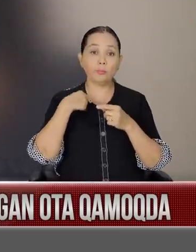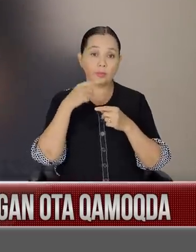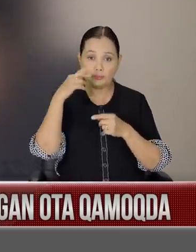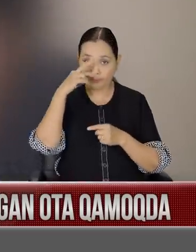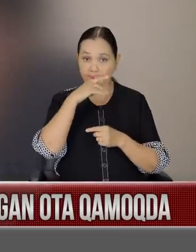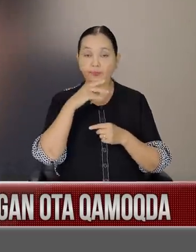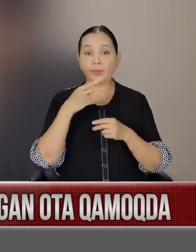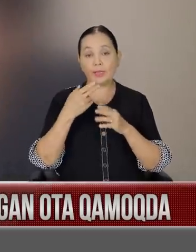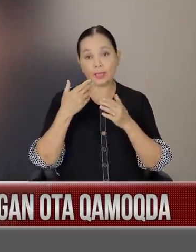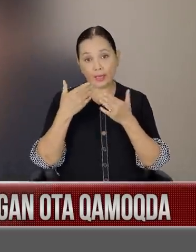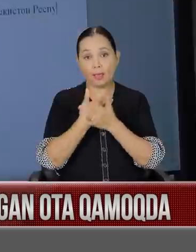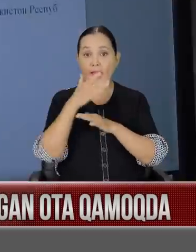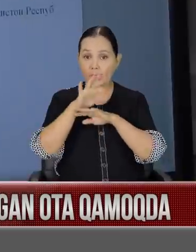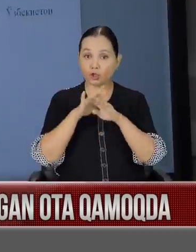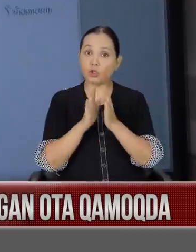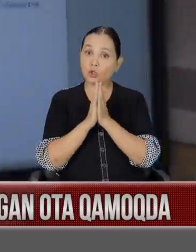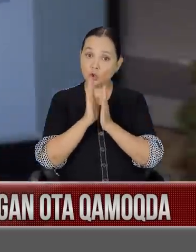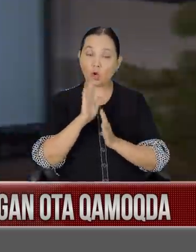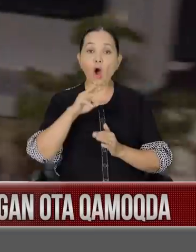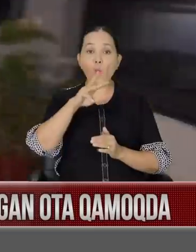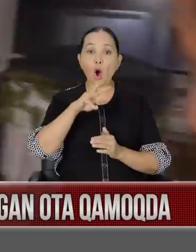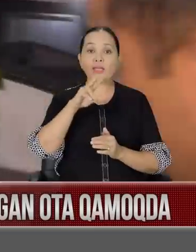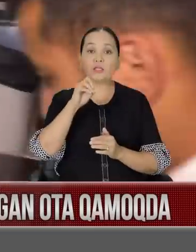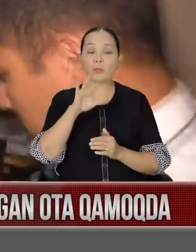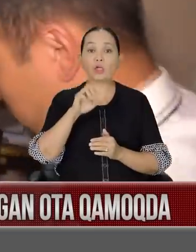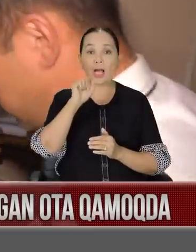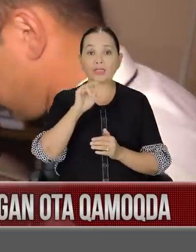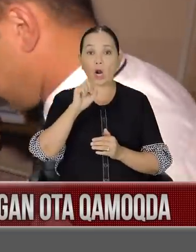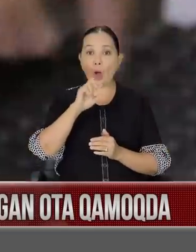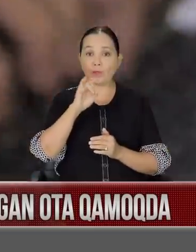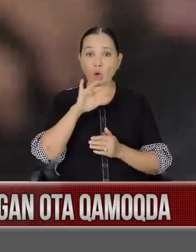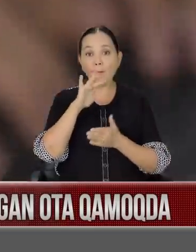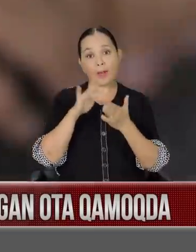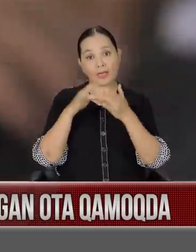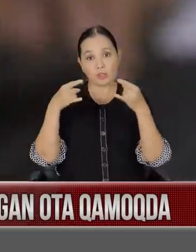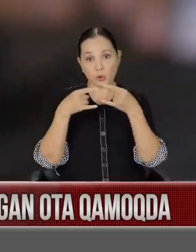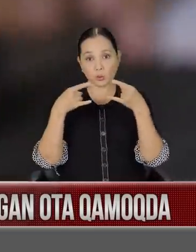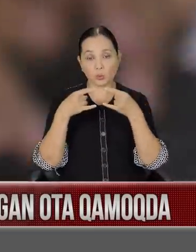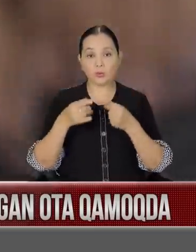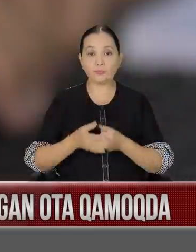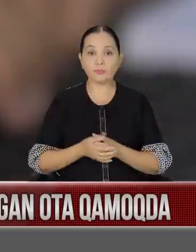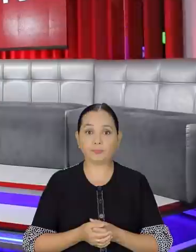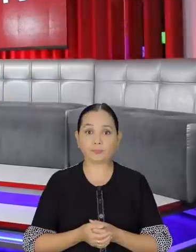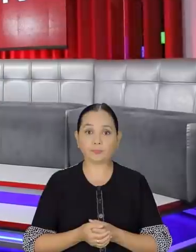qo'ydim. Yana ham kechirishlarini so'rayman. Muqaddas Panchiyeva, Asror Abduraimov markaziy studiya uchun Surxondaryodan.